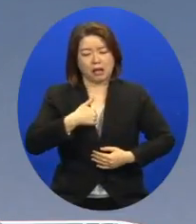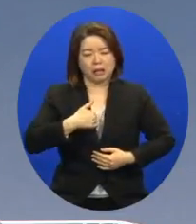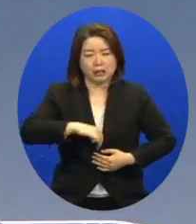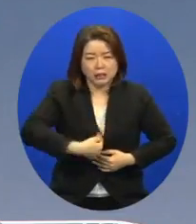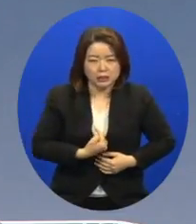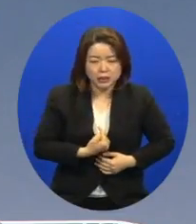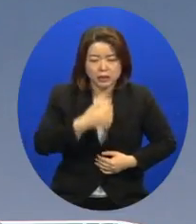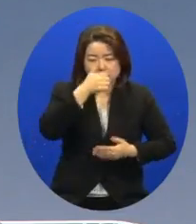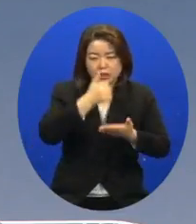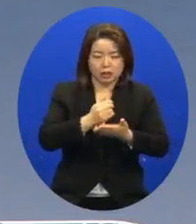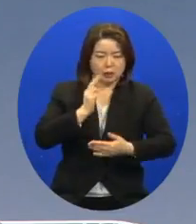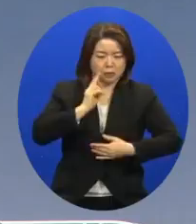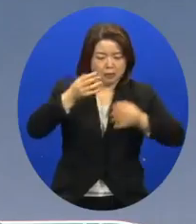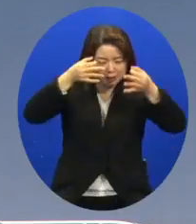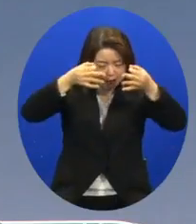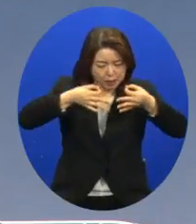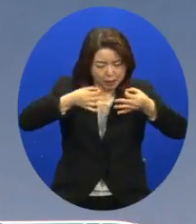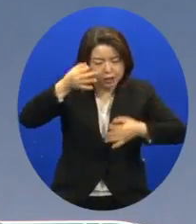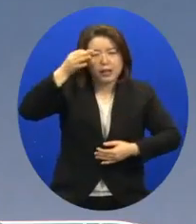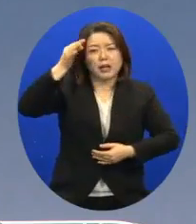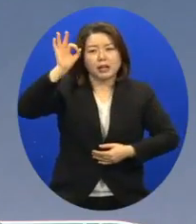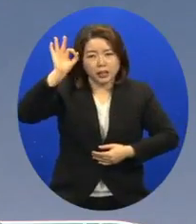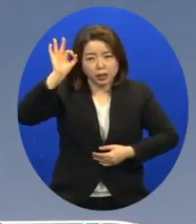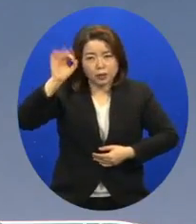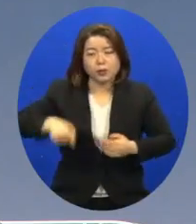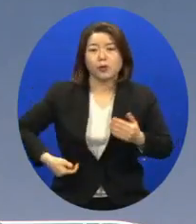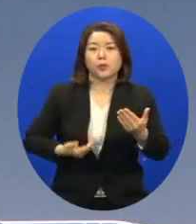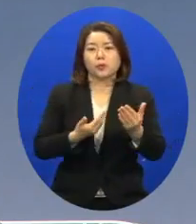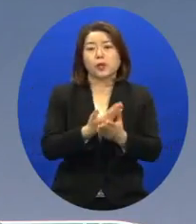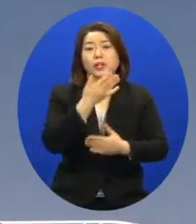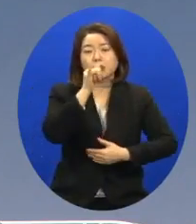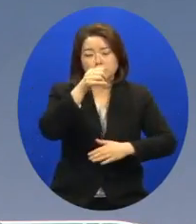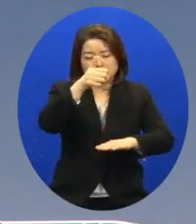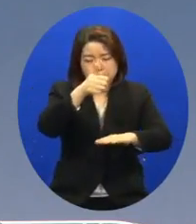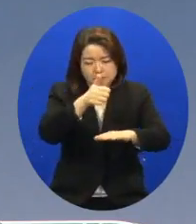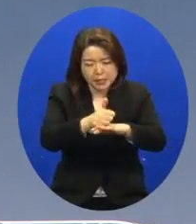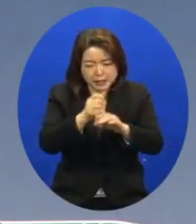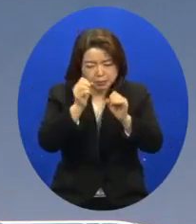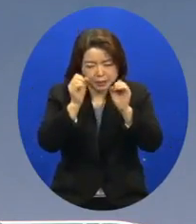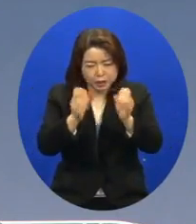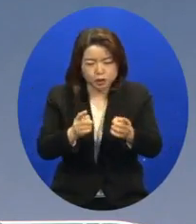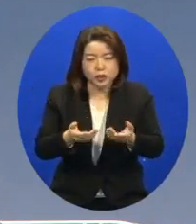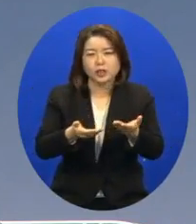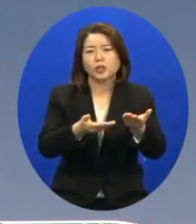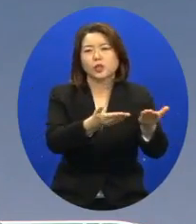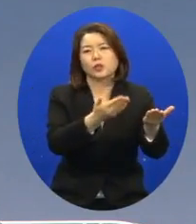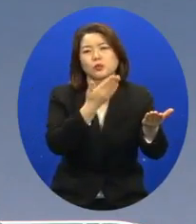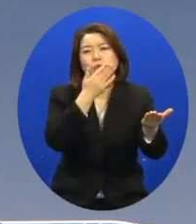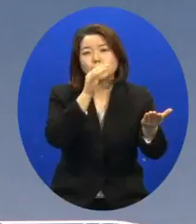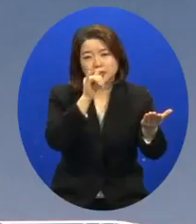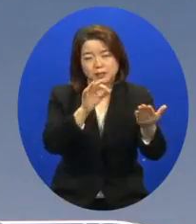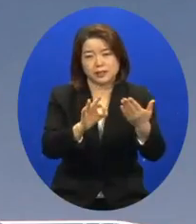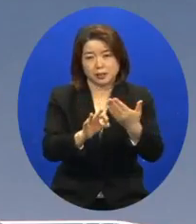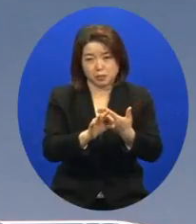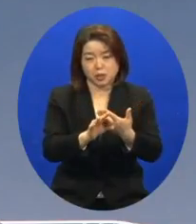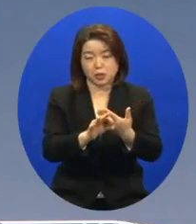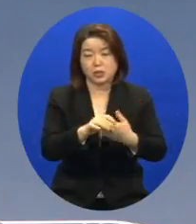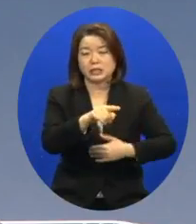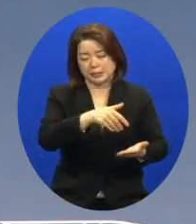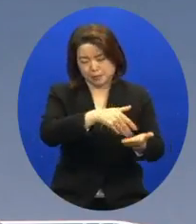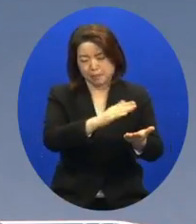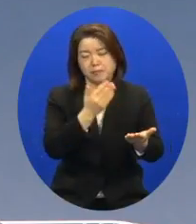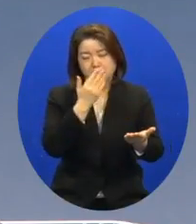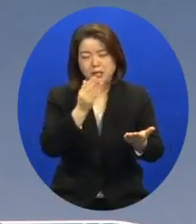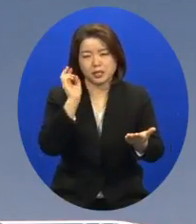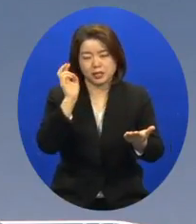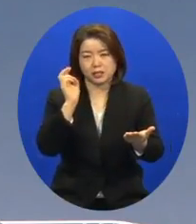깨닫고 회개할 수 있는 그런 마지막 기회라도 주어질 수 있다면 그렇게라도 하자는